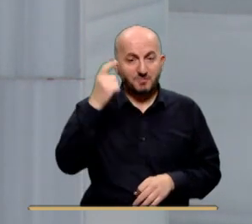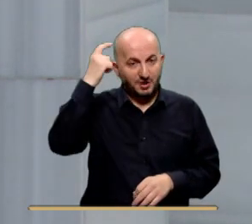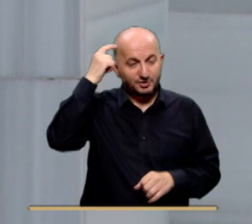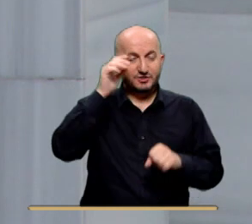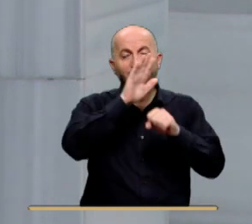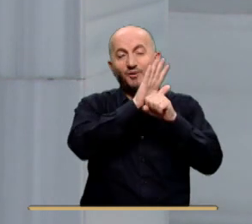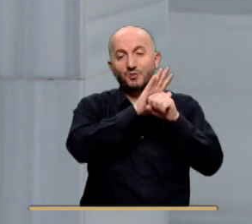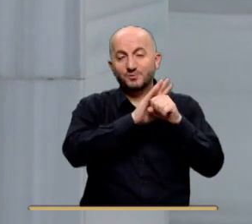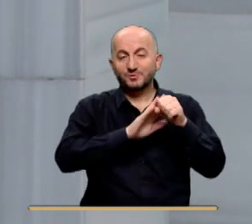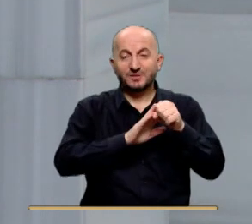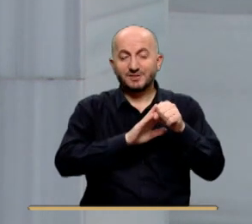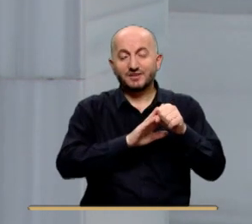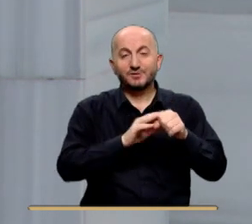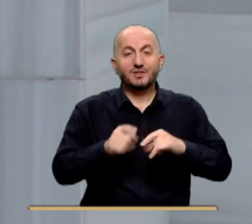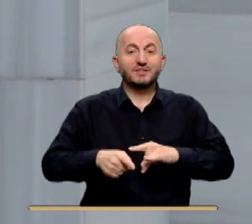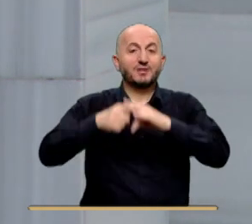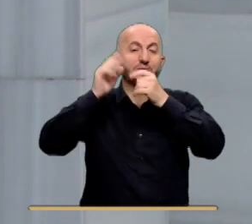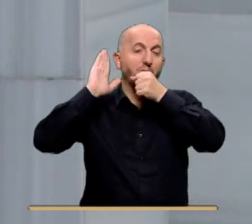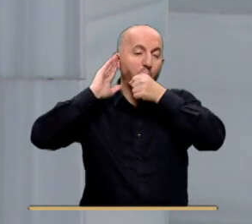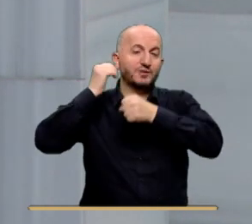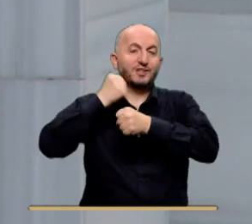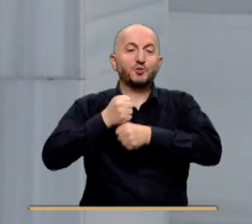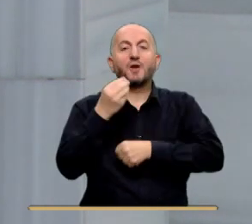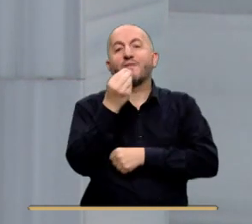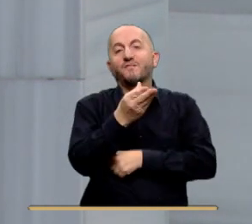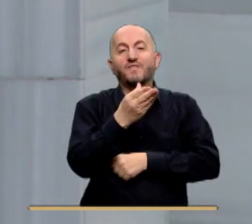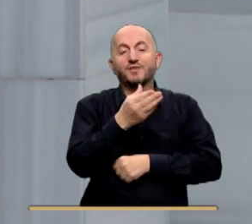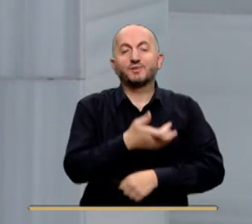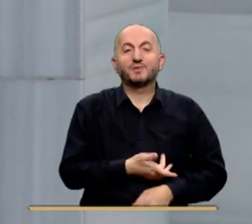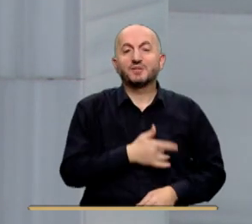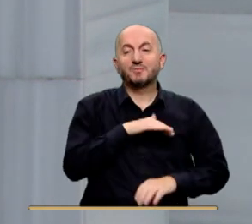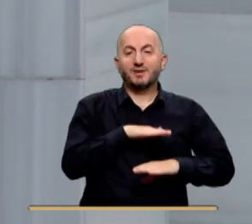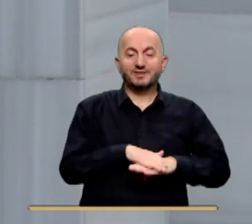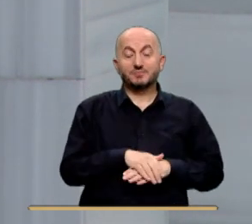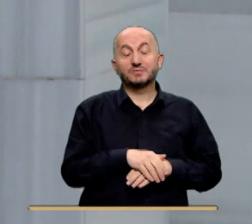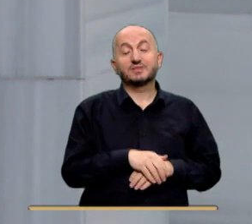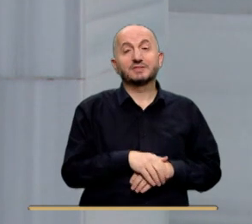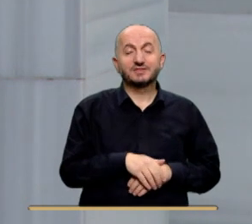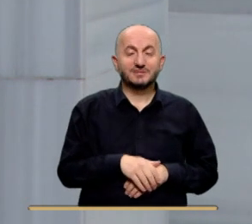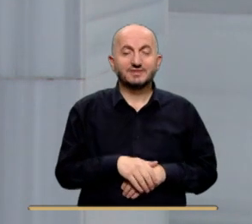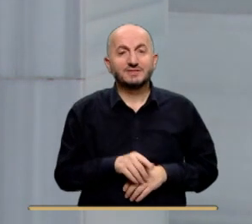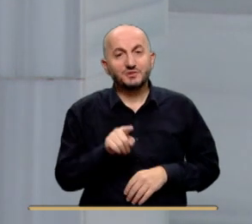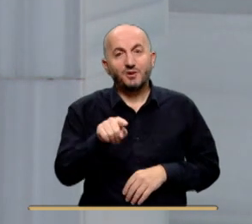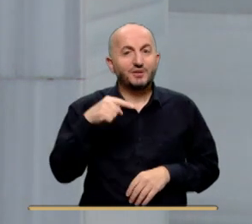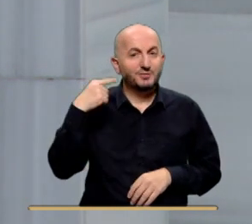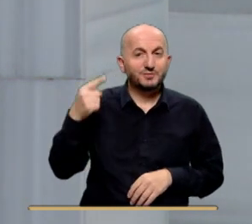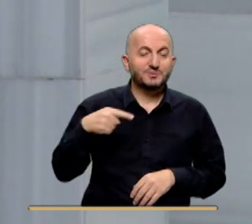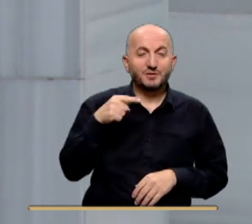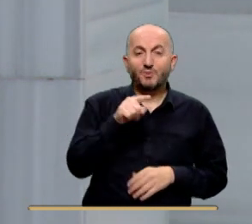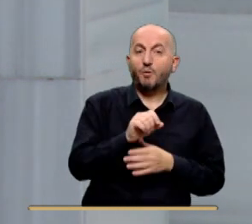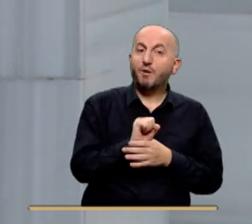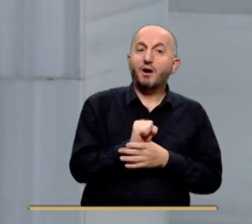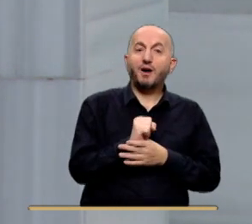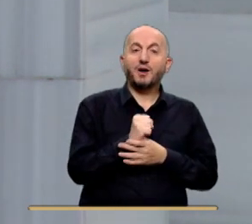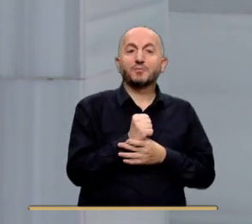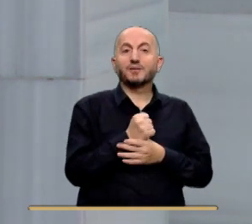okşayarak ona Kabe'de müezzinlik görevi veriyor. Tabii iman etmiş. Yani şöyle düşünelim. O kabiliyeti,